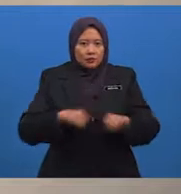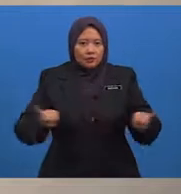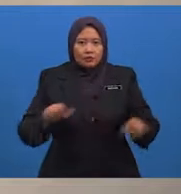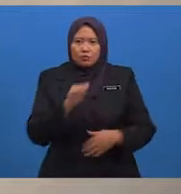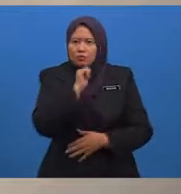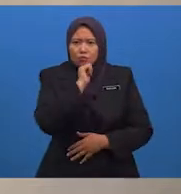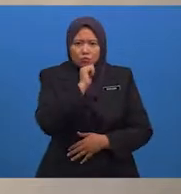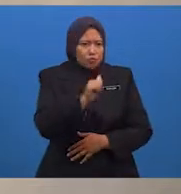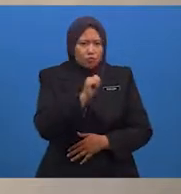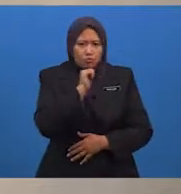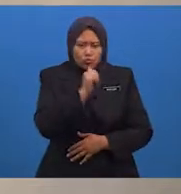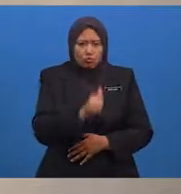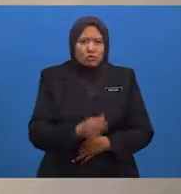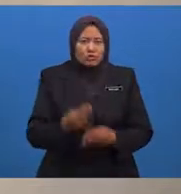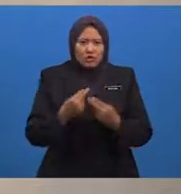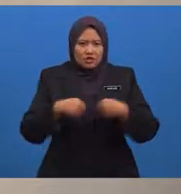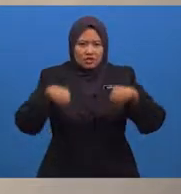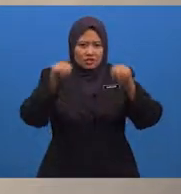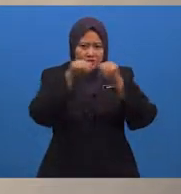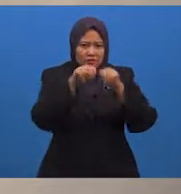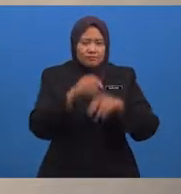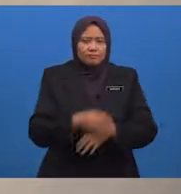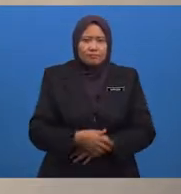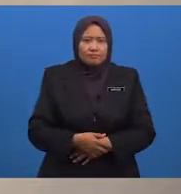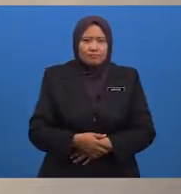nilai dalam drama Hadiah ini.